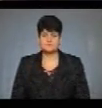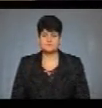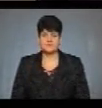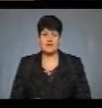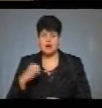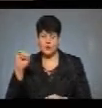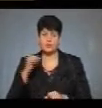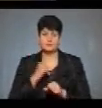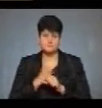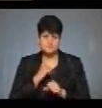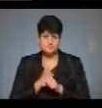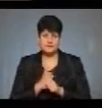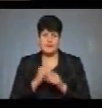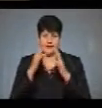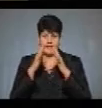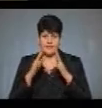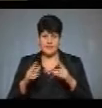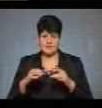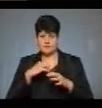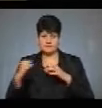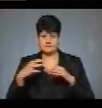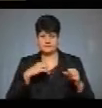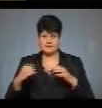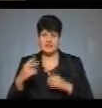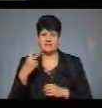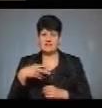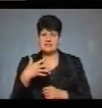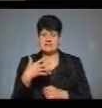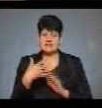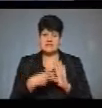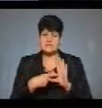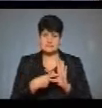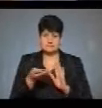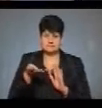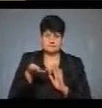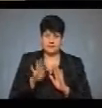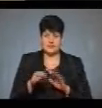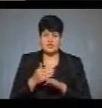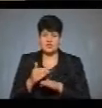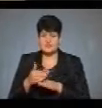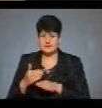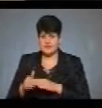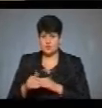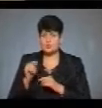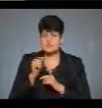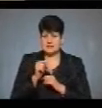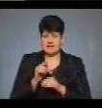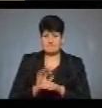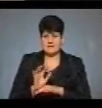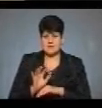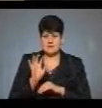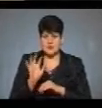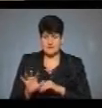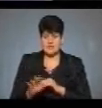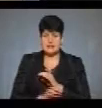Рекорд встановили, ялинку розібрали на 27 позицій, частину із них відправлять